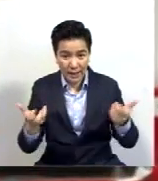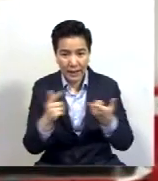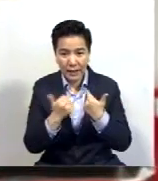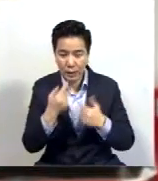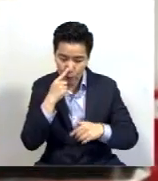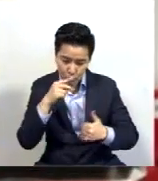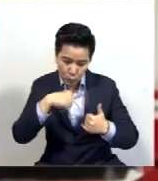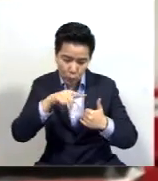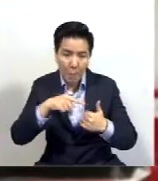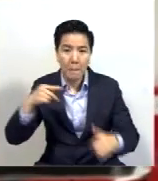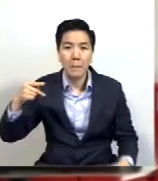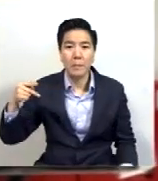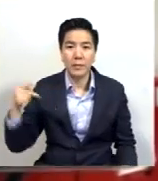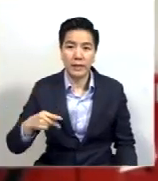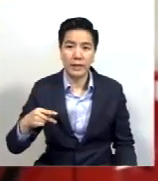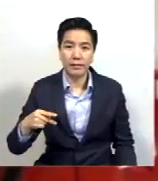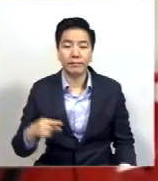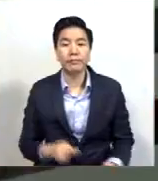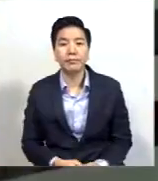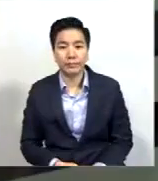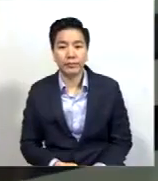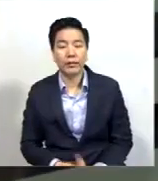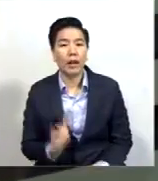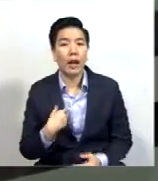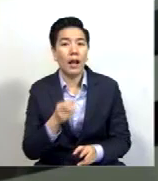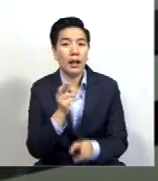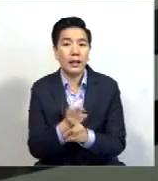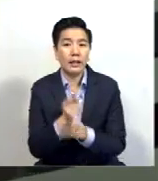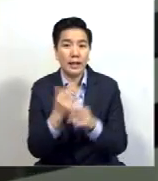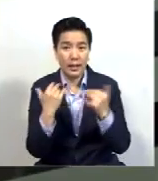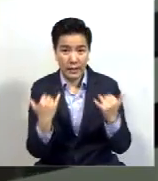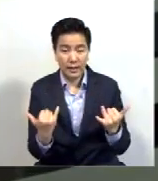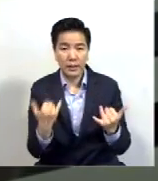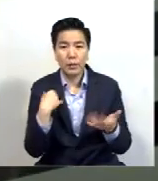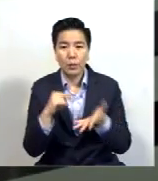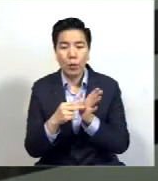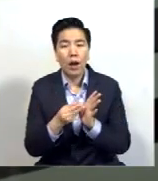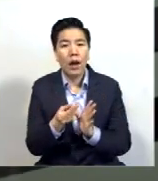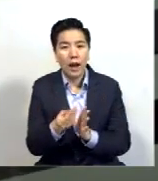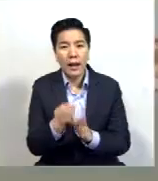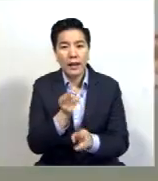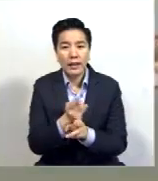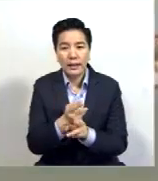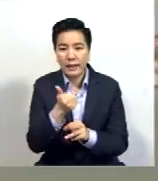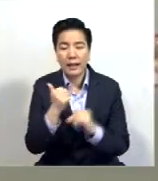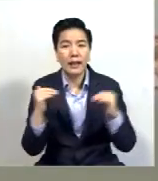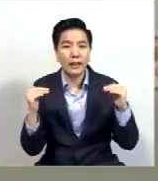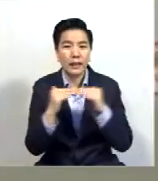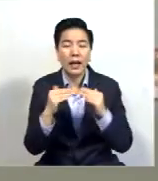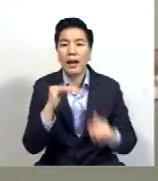การดูแลเป็นพิเศษนะครับการให้การรักษาพยาบาลในห้องแยกโรคนั้นเราสามารถให้การรักษาพยาบาลได้เทียบเท่